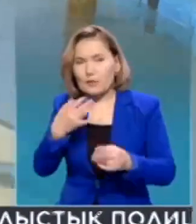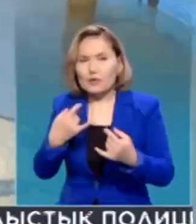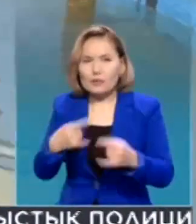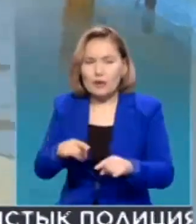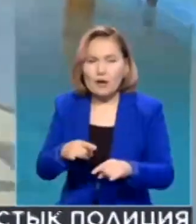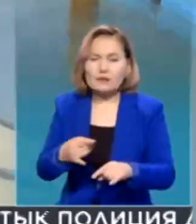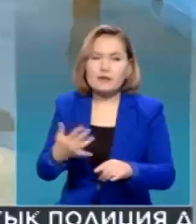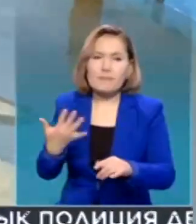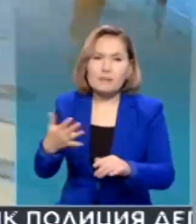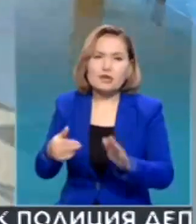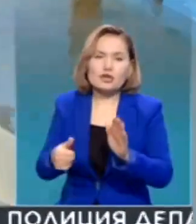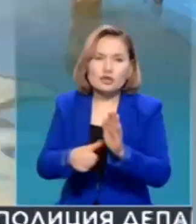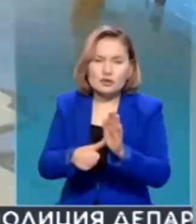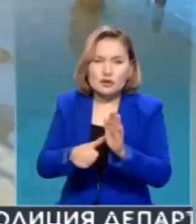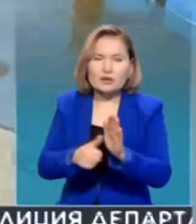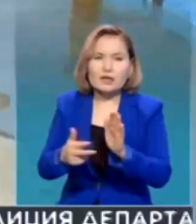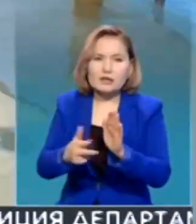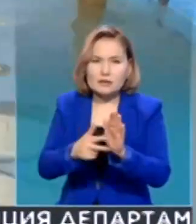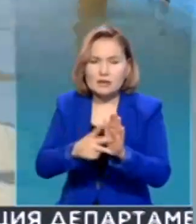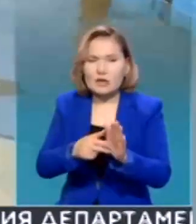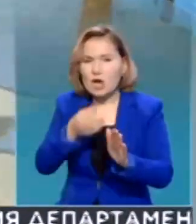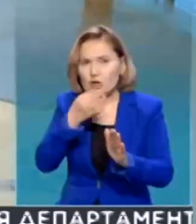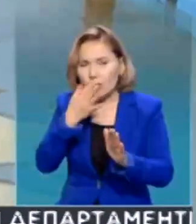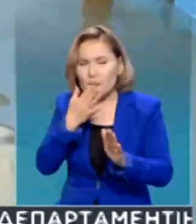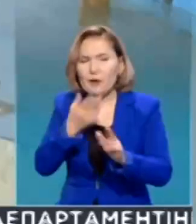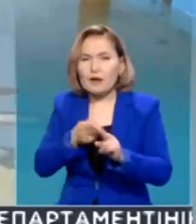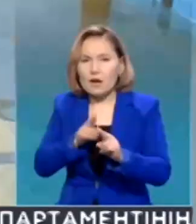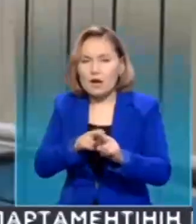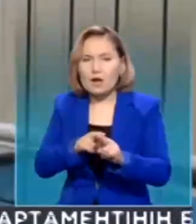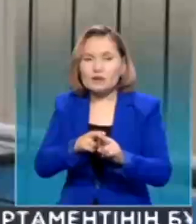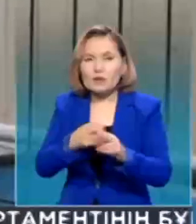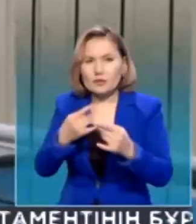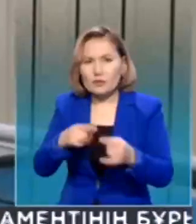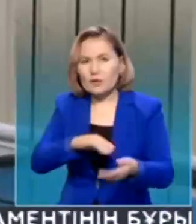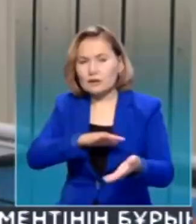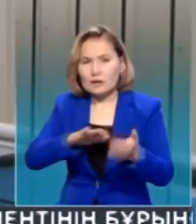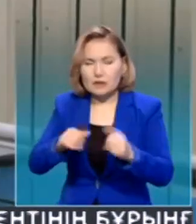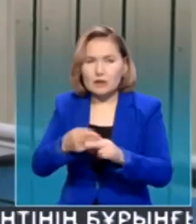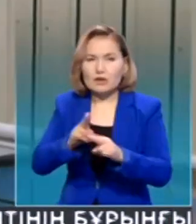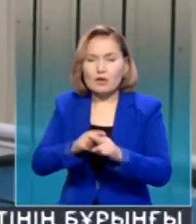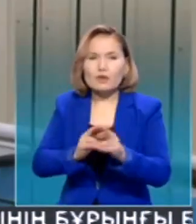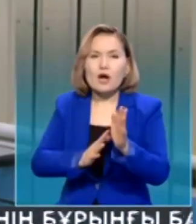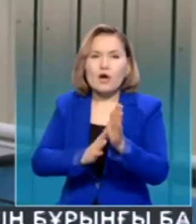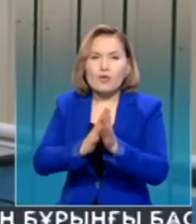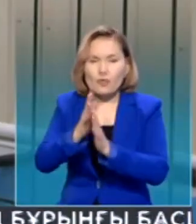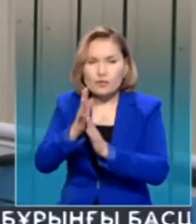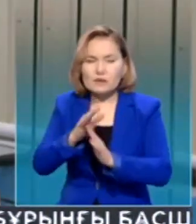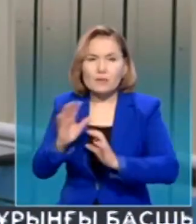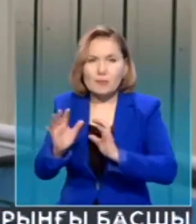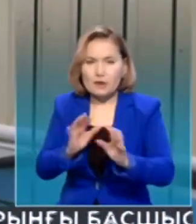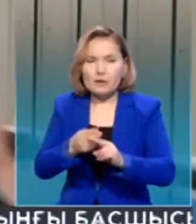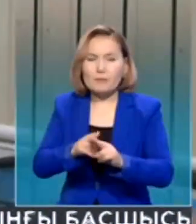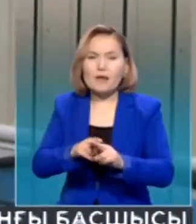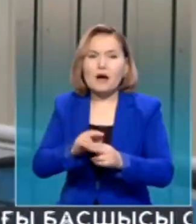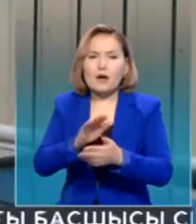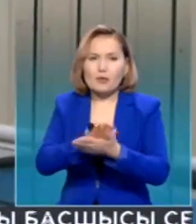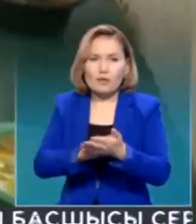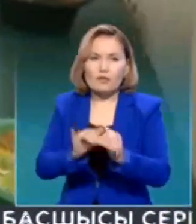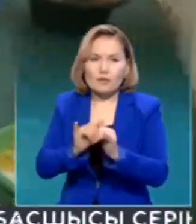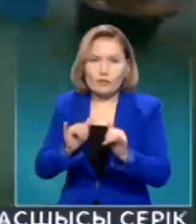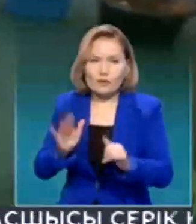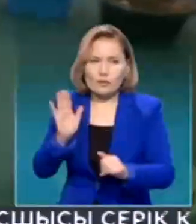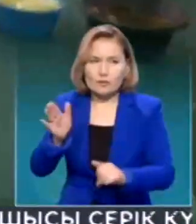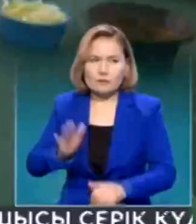жаңағыдай 8-ге дейін барады, соларды өсіріп, екеуі бірге қарайды балапандарына, өсіріп, жеткізіп, сосын арқарай